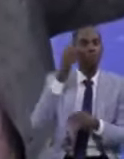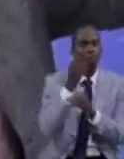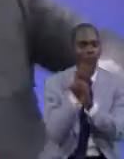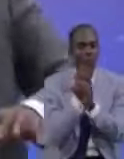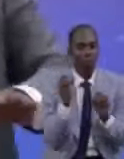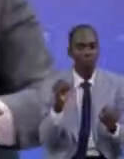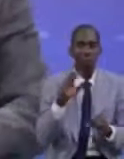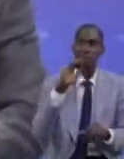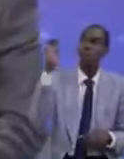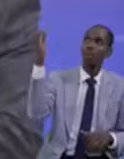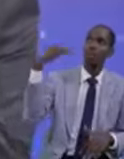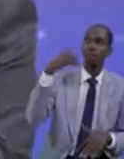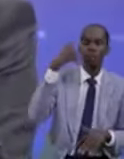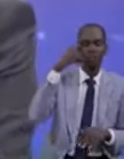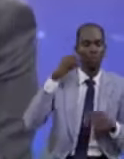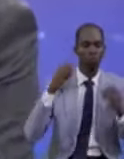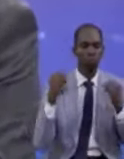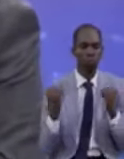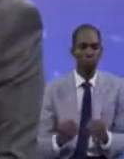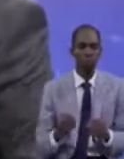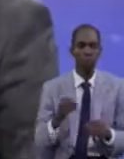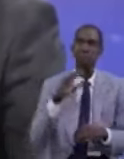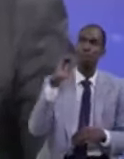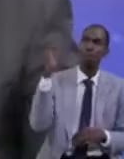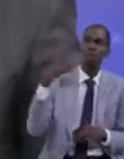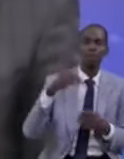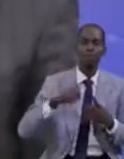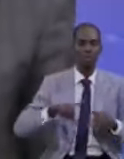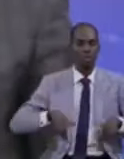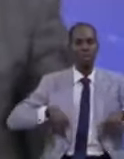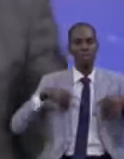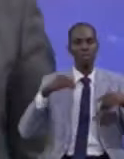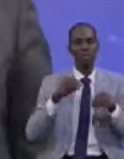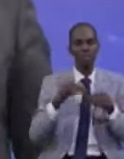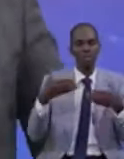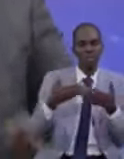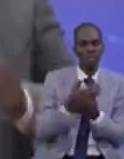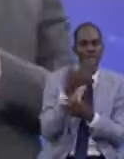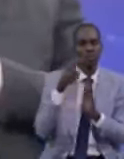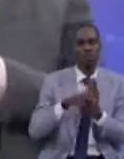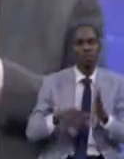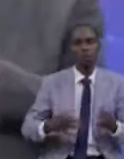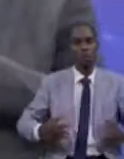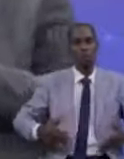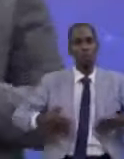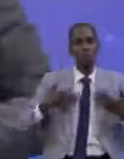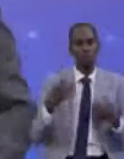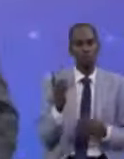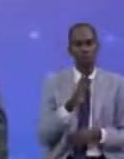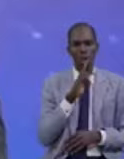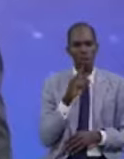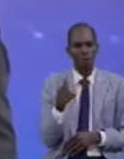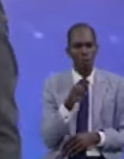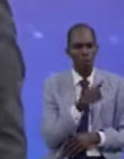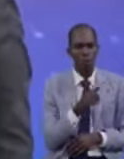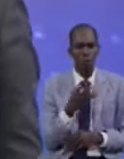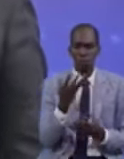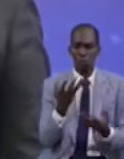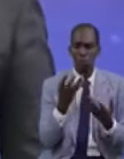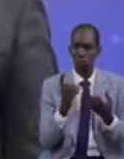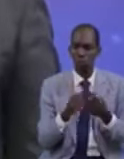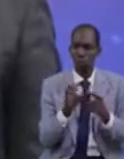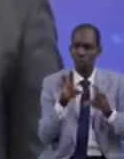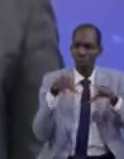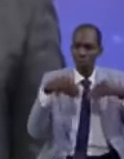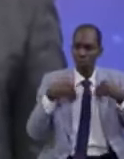force et la grâce pour mener une nouvelle vie où es-tu la tête baissée les yeux fermés qui lève la